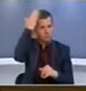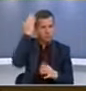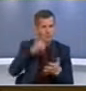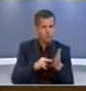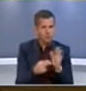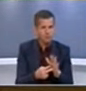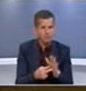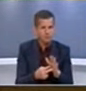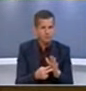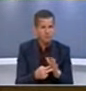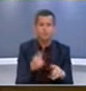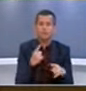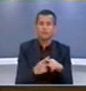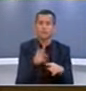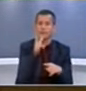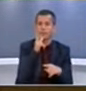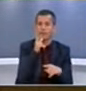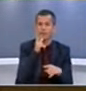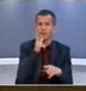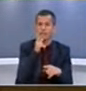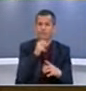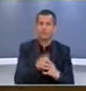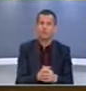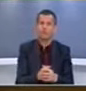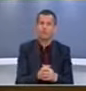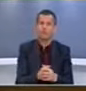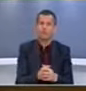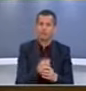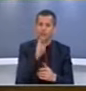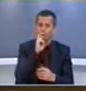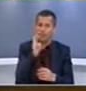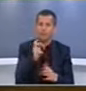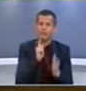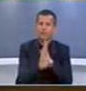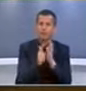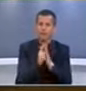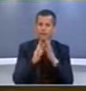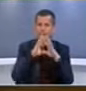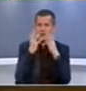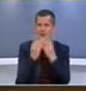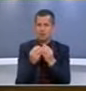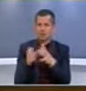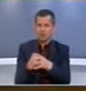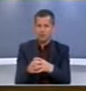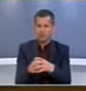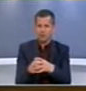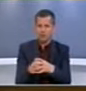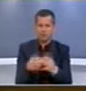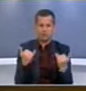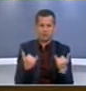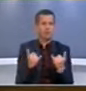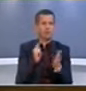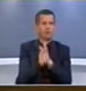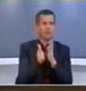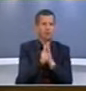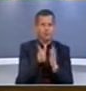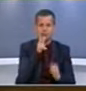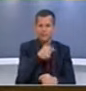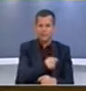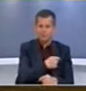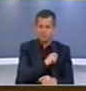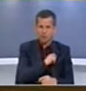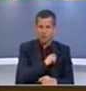dhe e ca kron nj reim imediat nga t gjitha palash edhe nj kam kku nga insekt